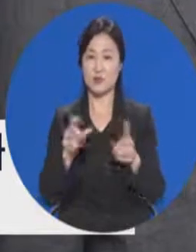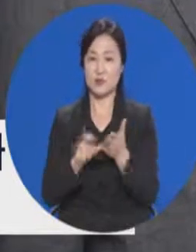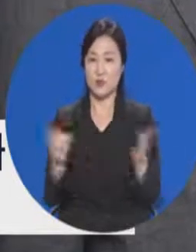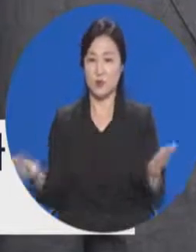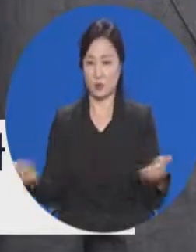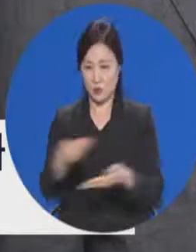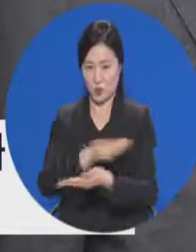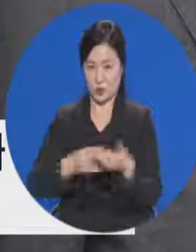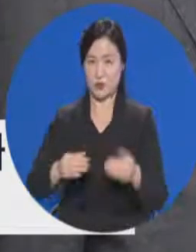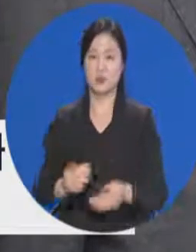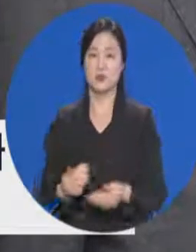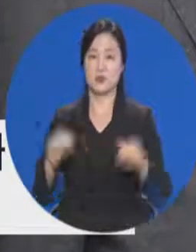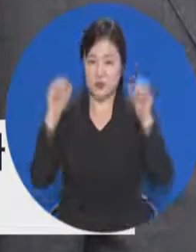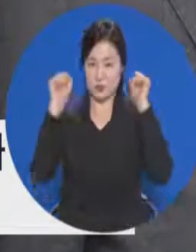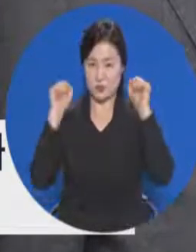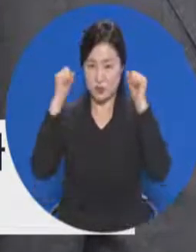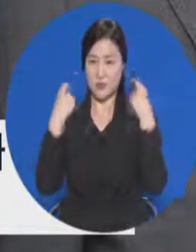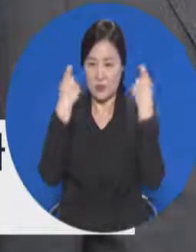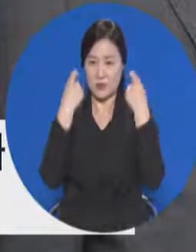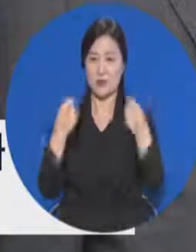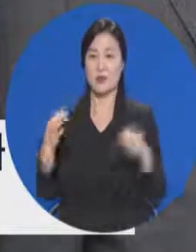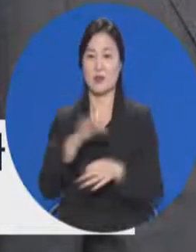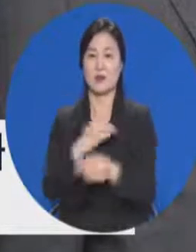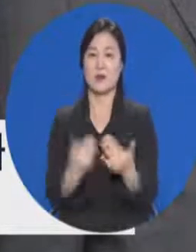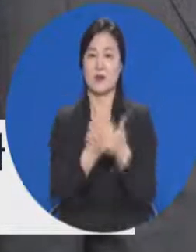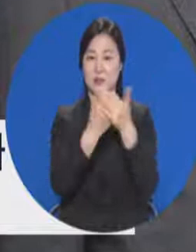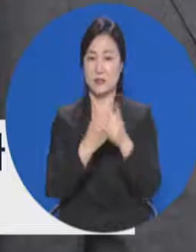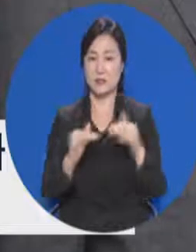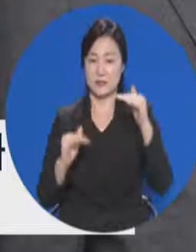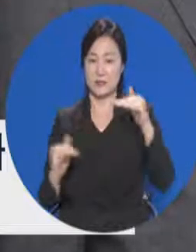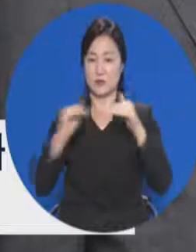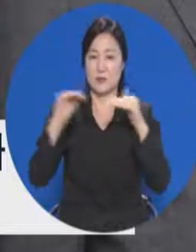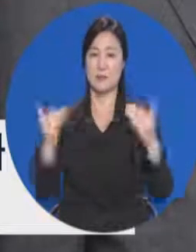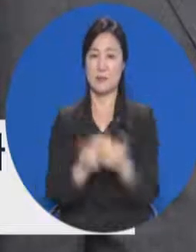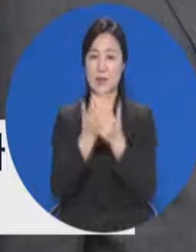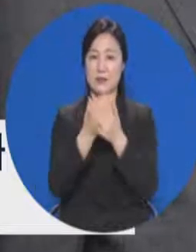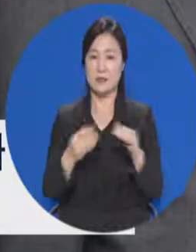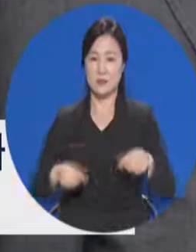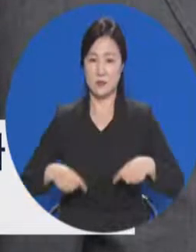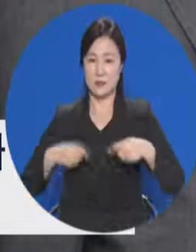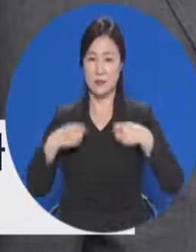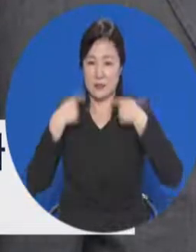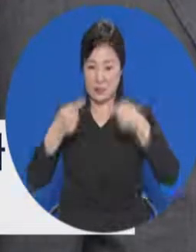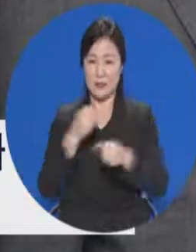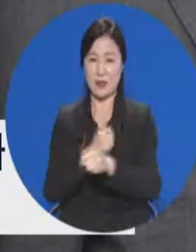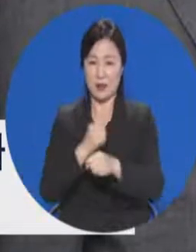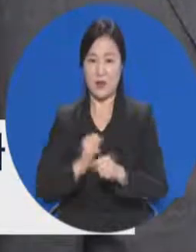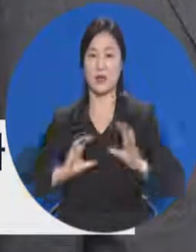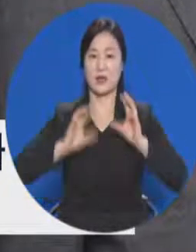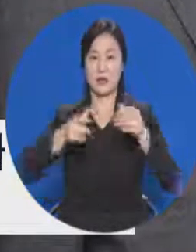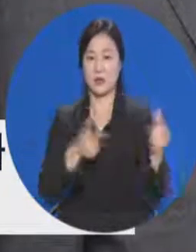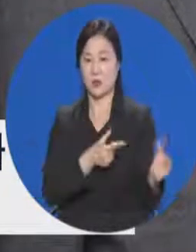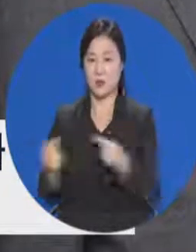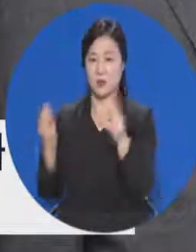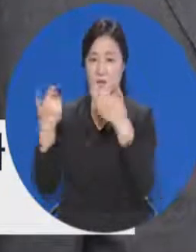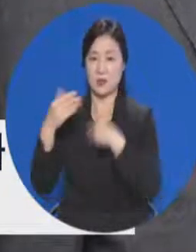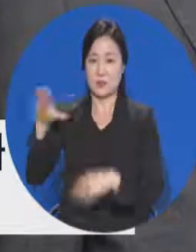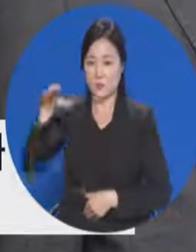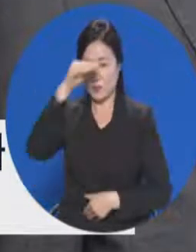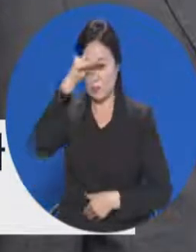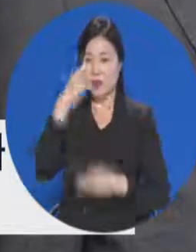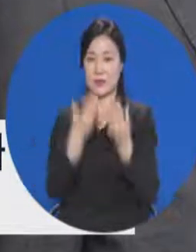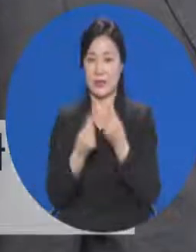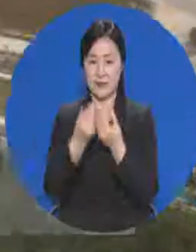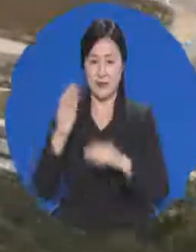스포츠 관광 및 경제 활성화와 지역 균형 발전에 기여하는 등 세계적인 공동 개최의 모범 사례가